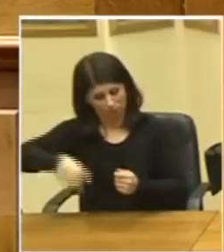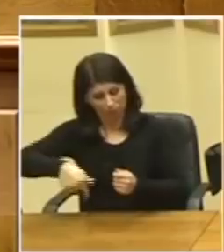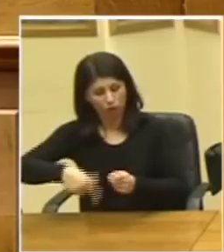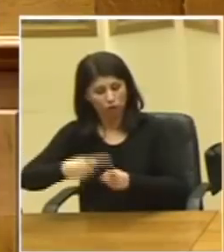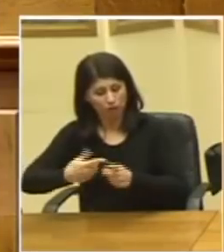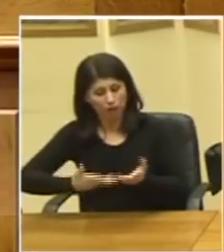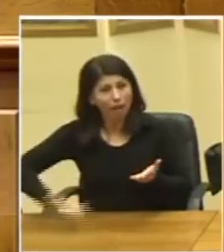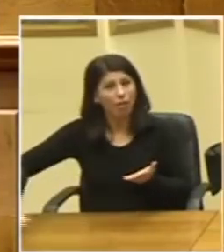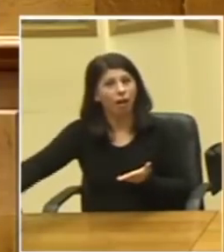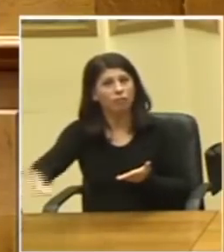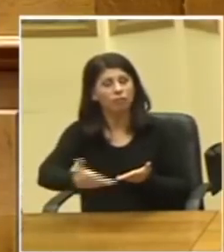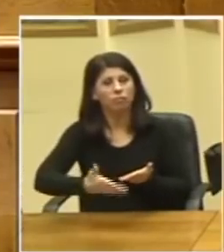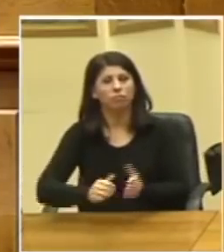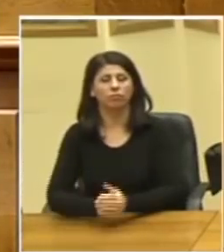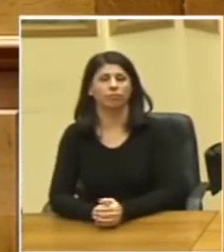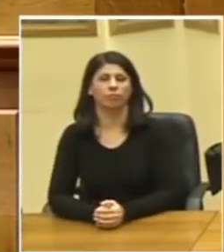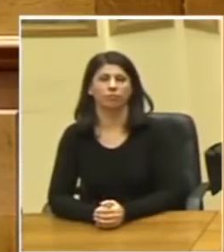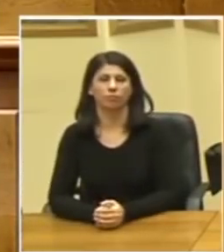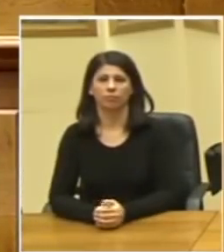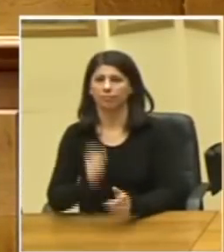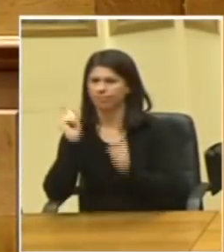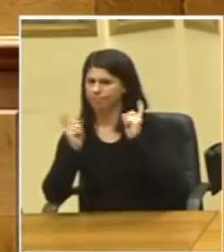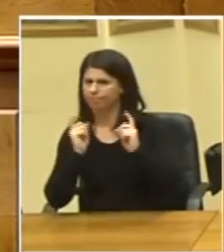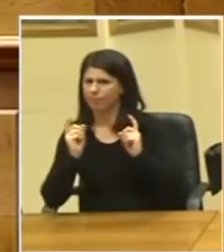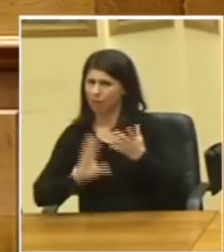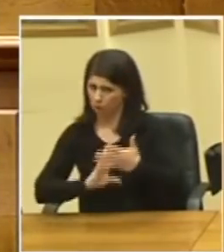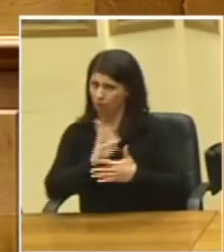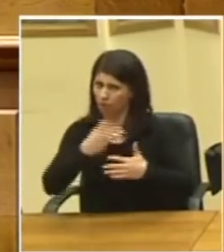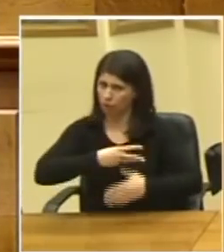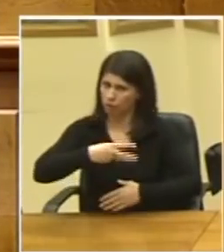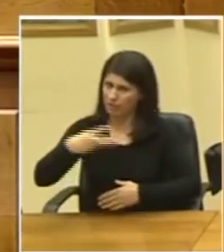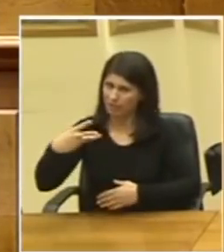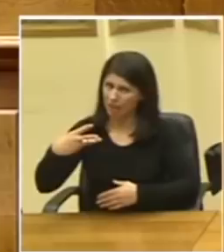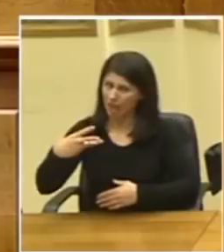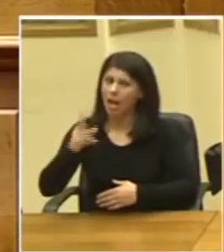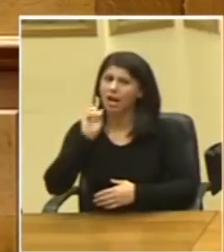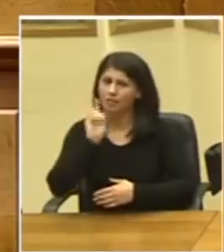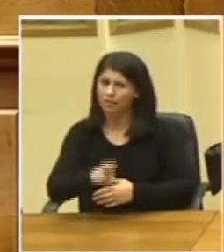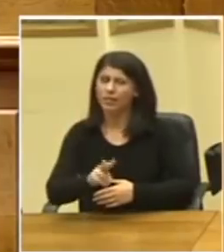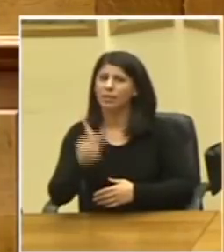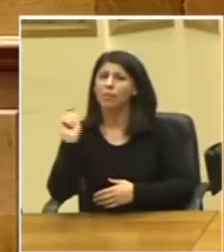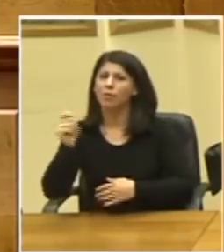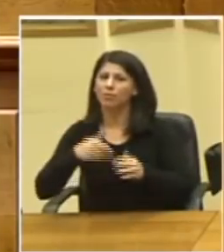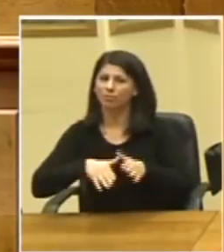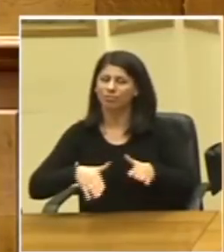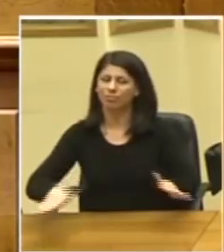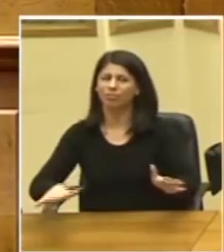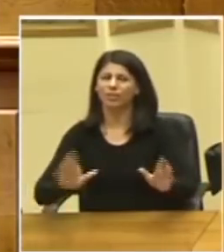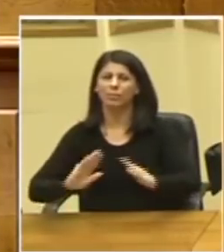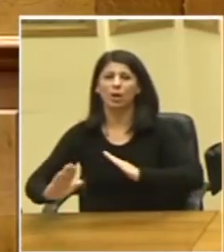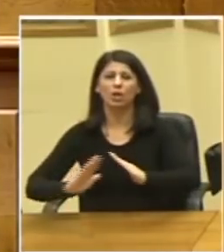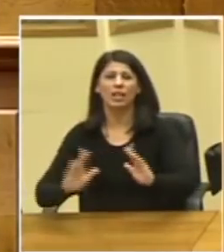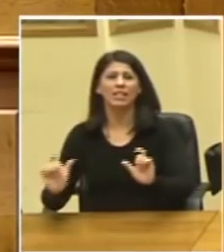έδαφος. Πόσο προοδευτικός είναι ο ΣΥΡΙΖΑ φαίνεται και από την πολιτική που προωθεί για τη θωράκιση